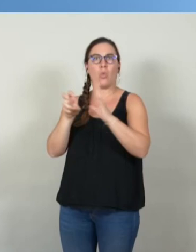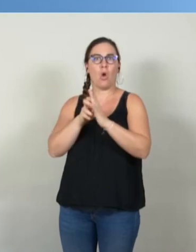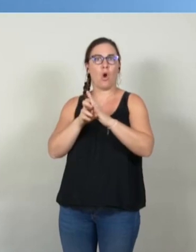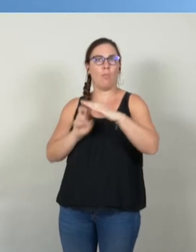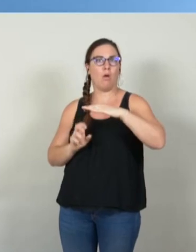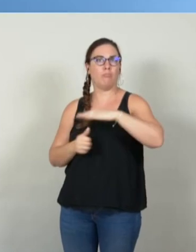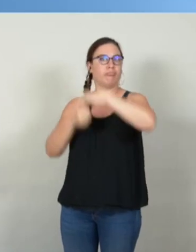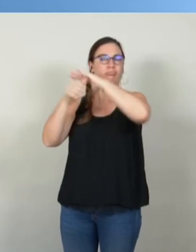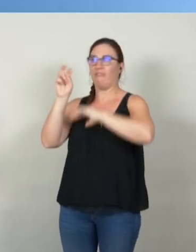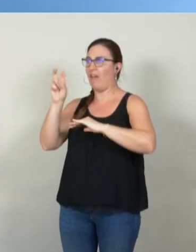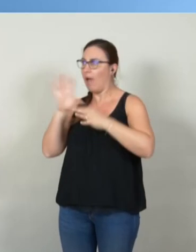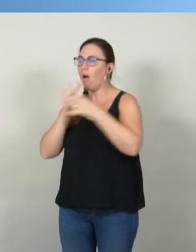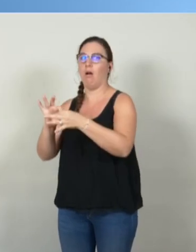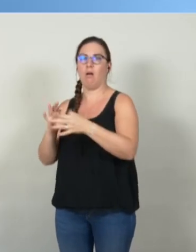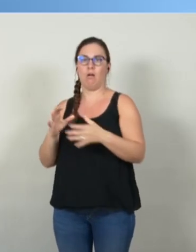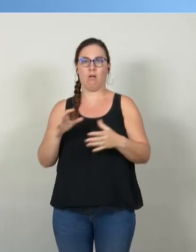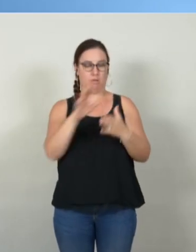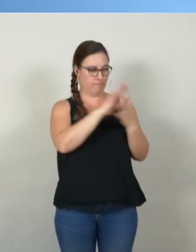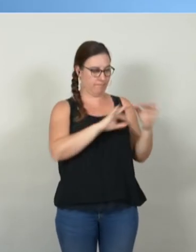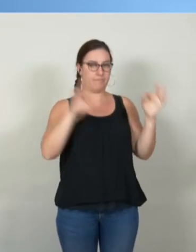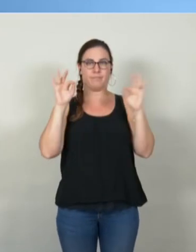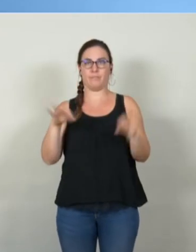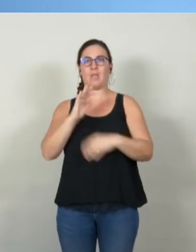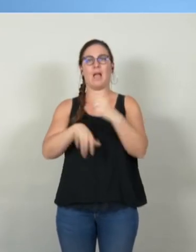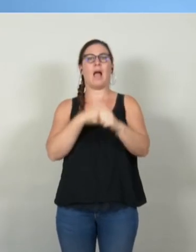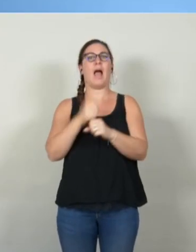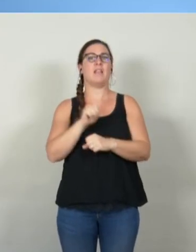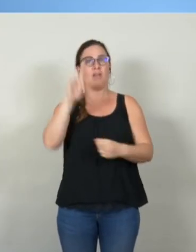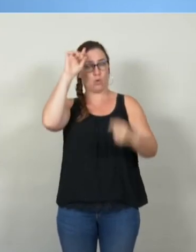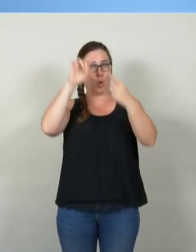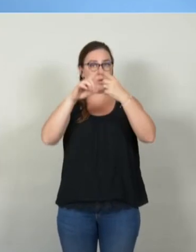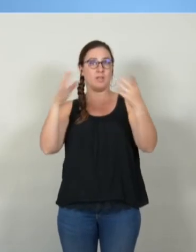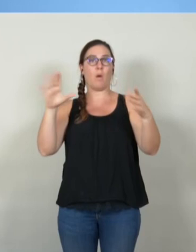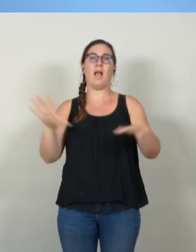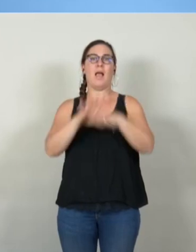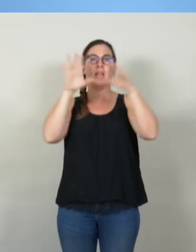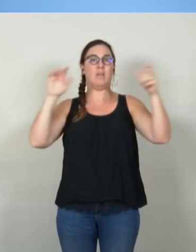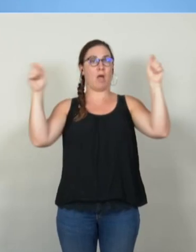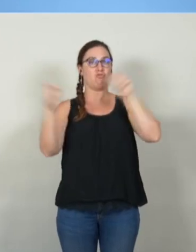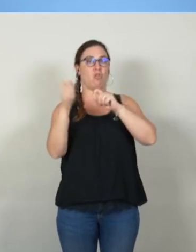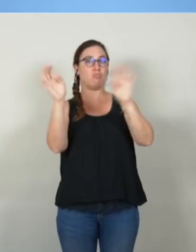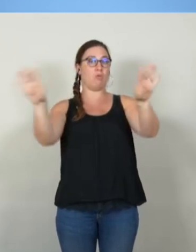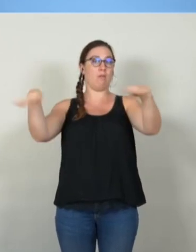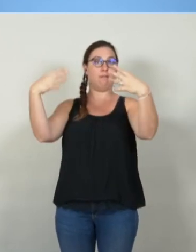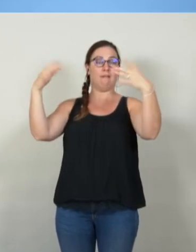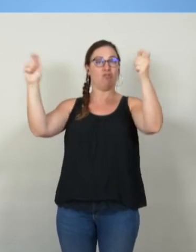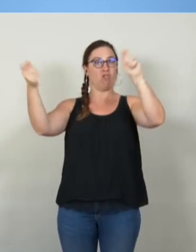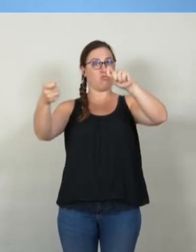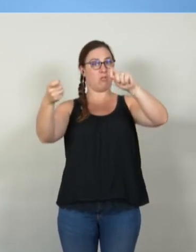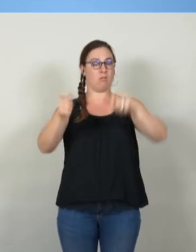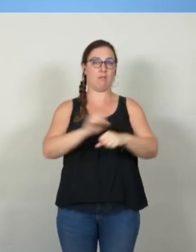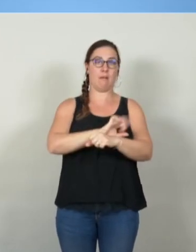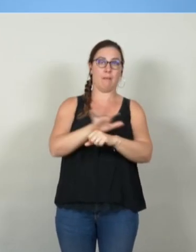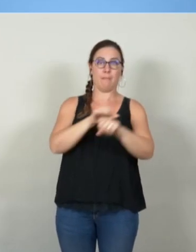reconnaît je cite que l'un des enjeux de l'année capitale verte qui était de changer l'image de grande la l'extérieur devenu pour les médias